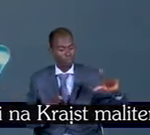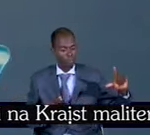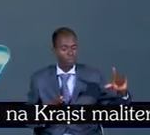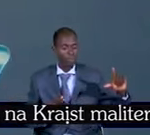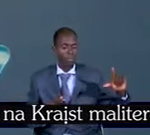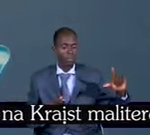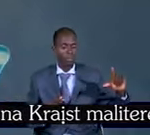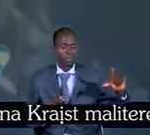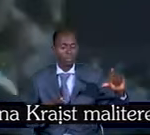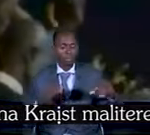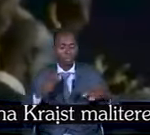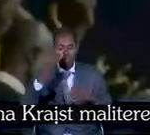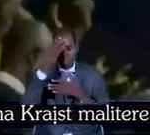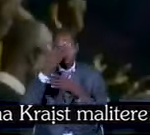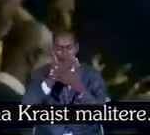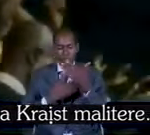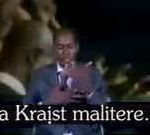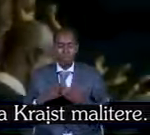n'ihu m,